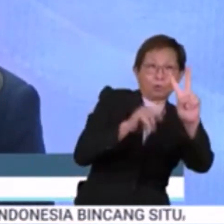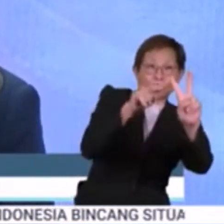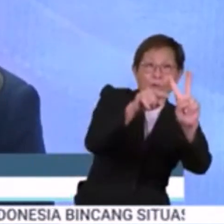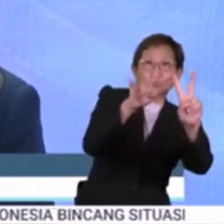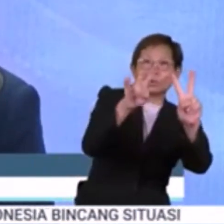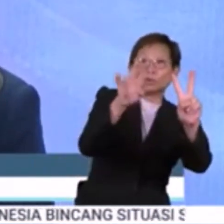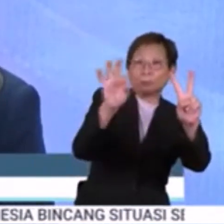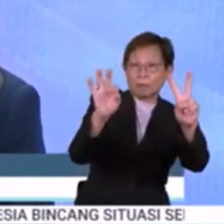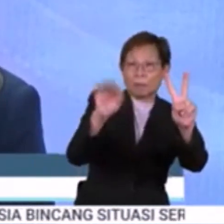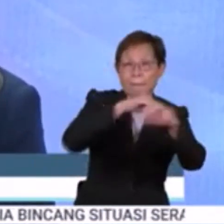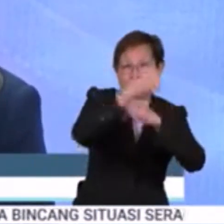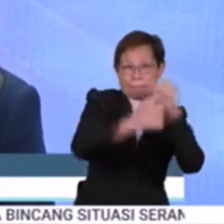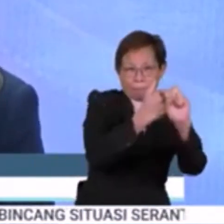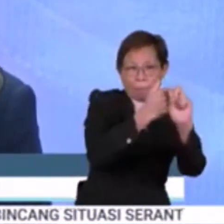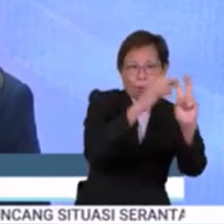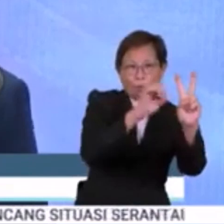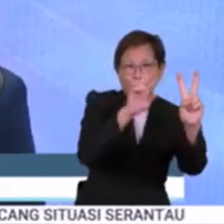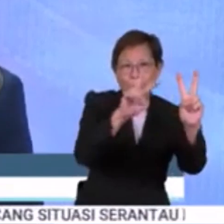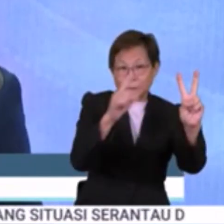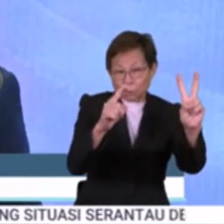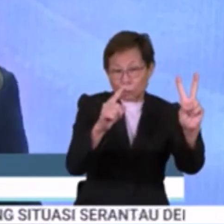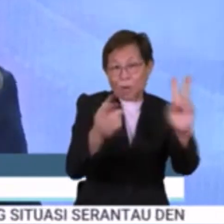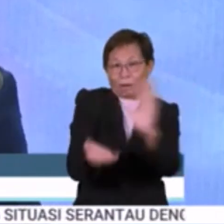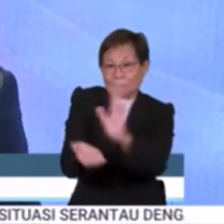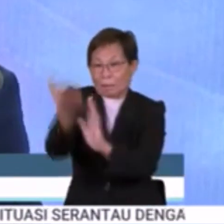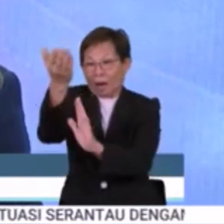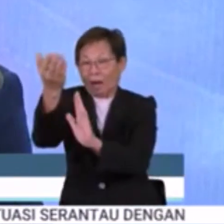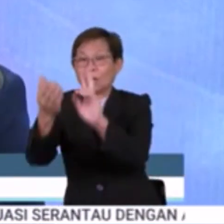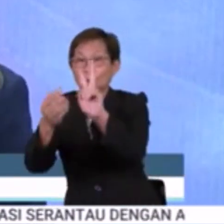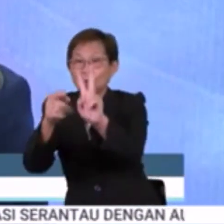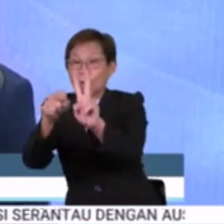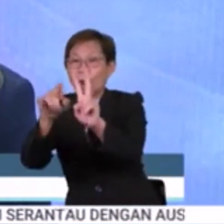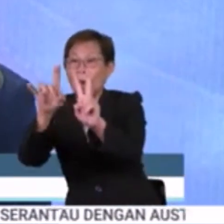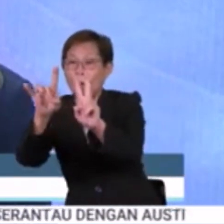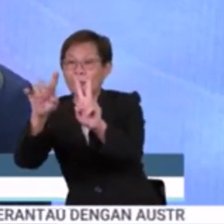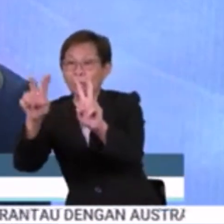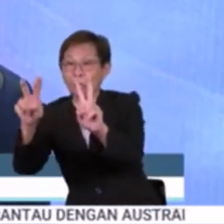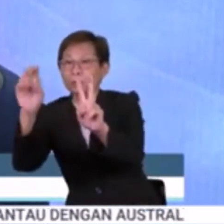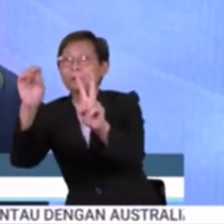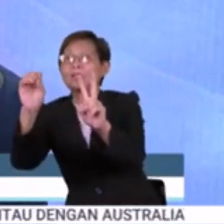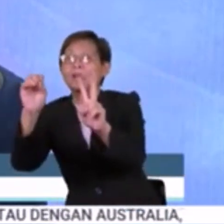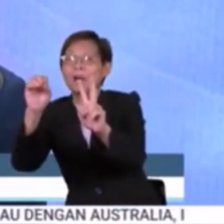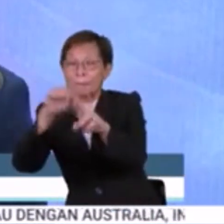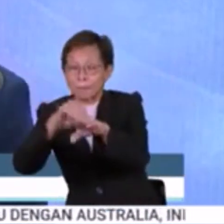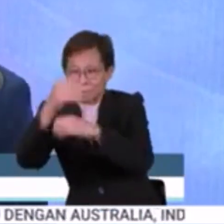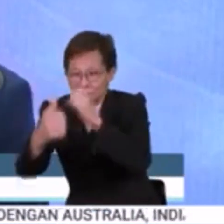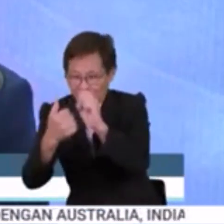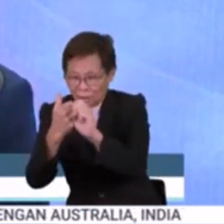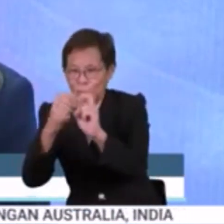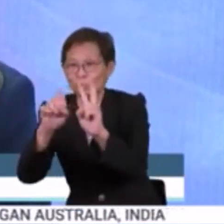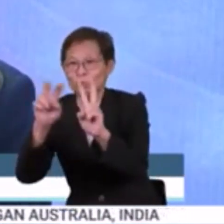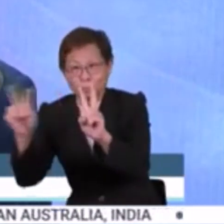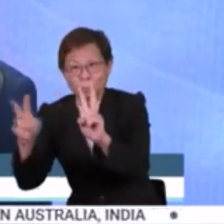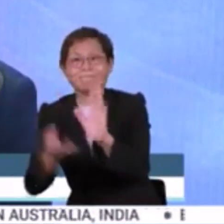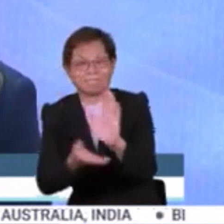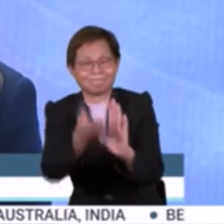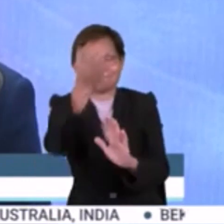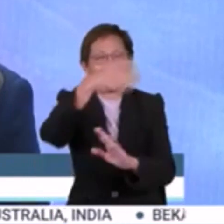kepulauan-039 pada tahun 2021 kepada dua puluhan 82 pada Tahun 2022